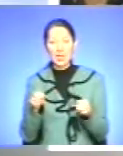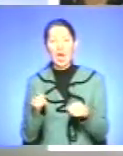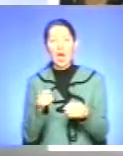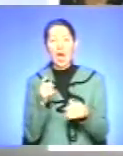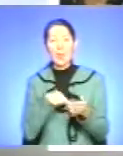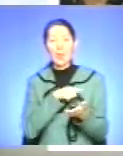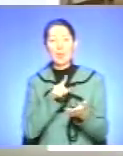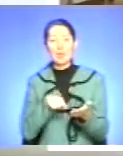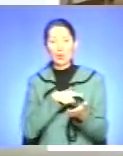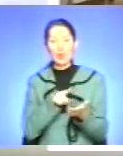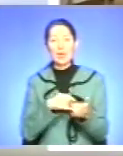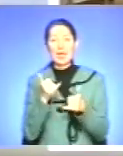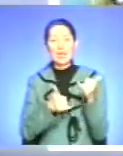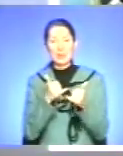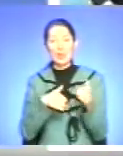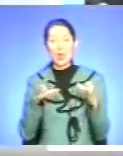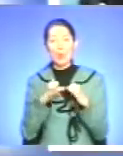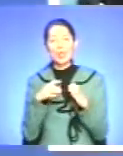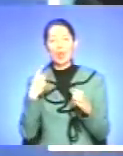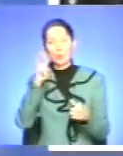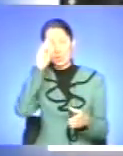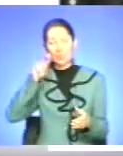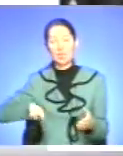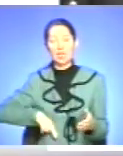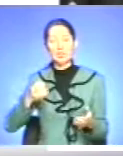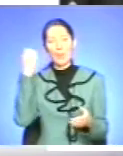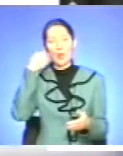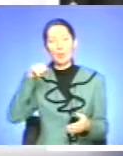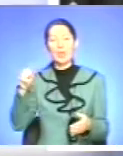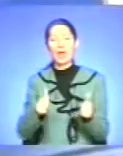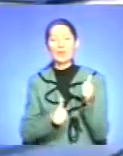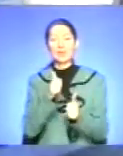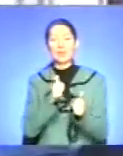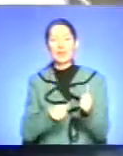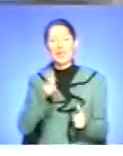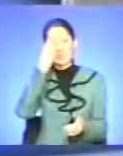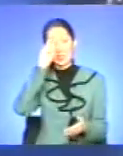Команда облдержадміністрації перемогла у спартакіаді держслужбовців Тернопілля.